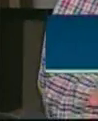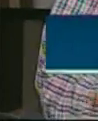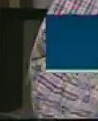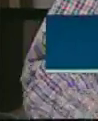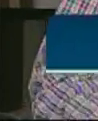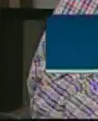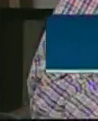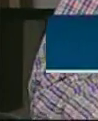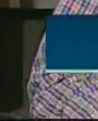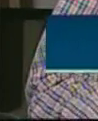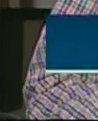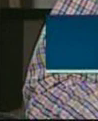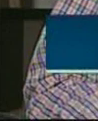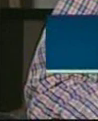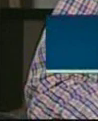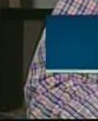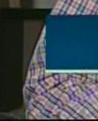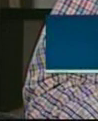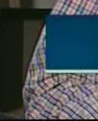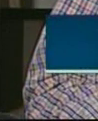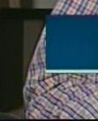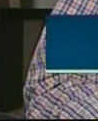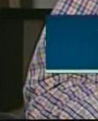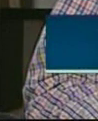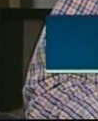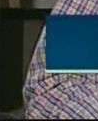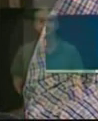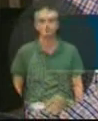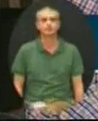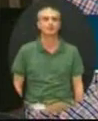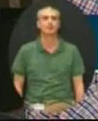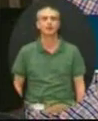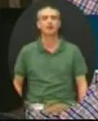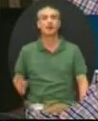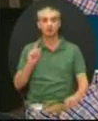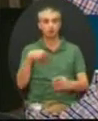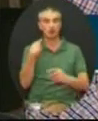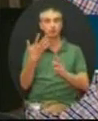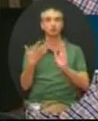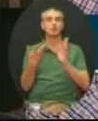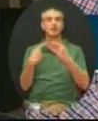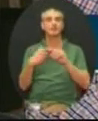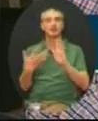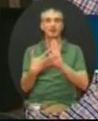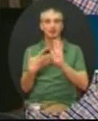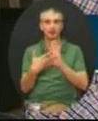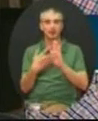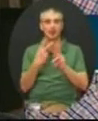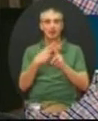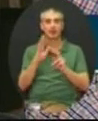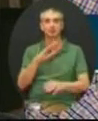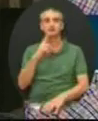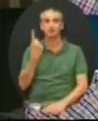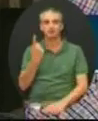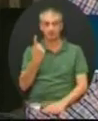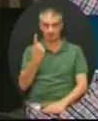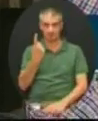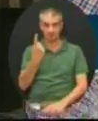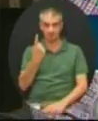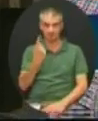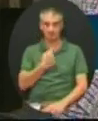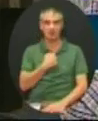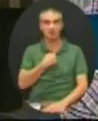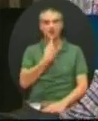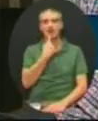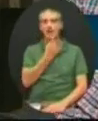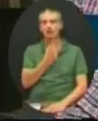כן או לא. נראה לך שזה נכון להקים ועדת חקירה שהיא מופנית רק לצד אחד של המפה הפוליטית? אני